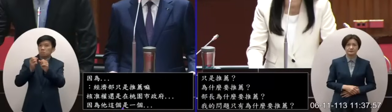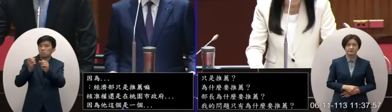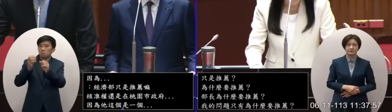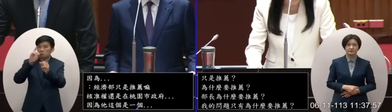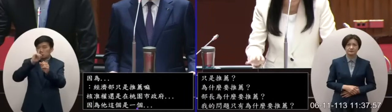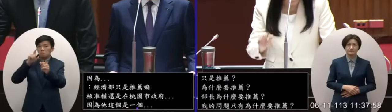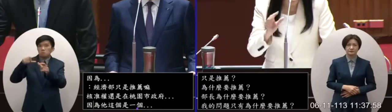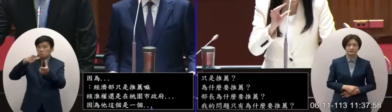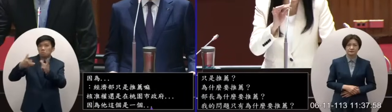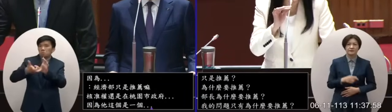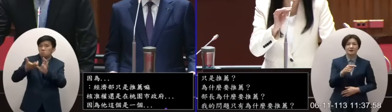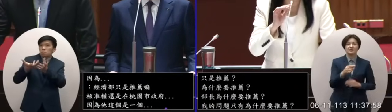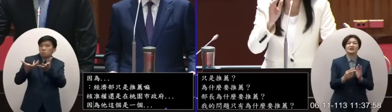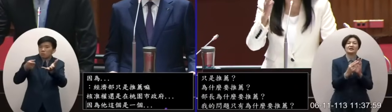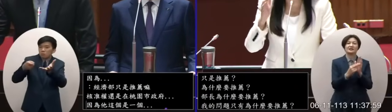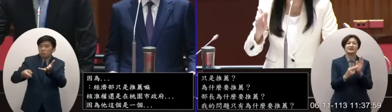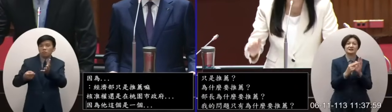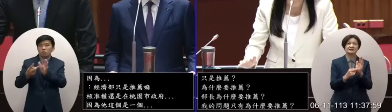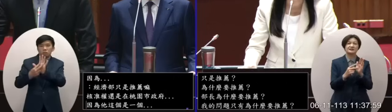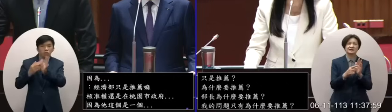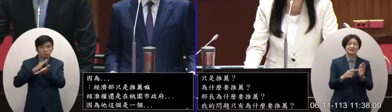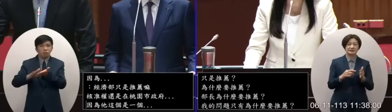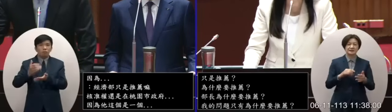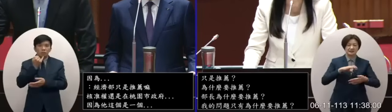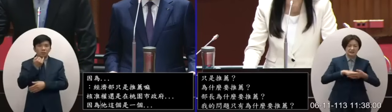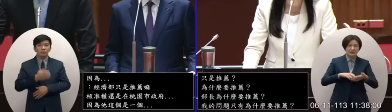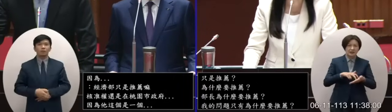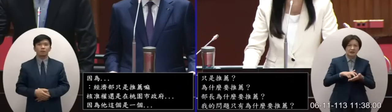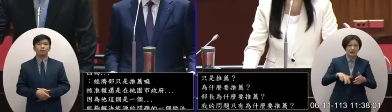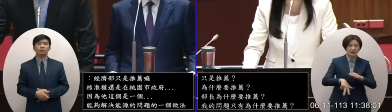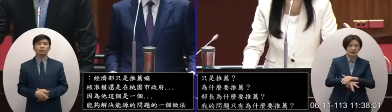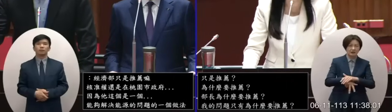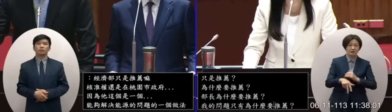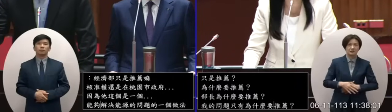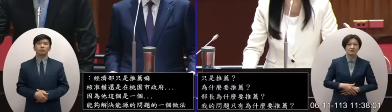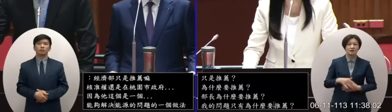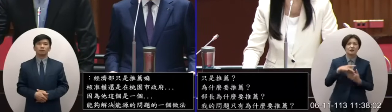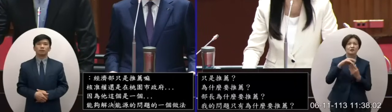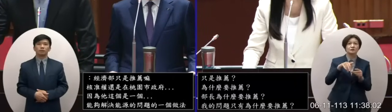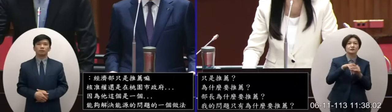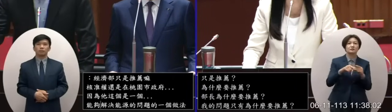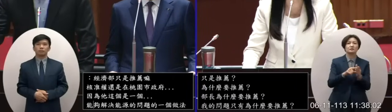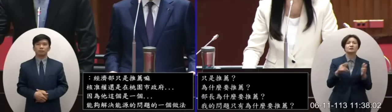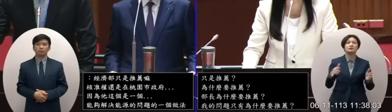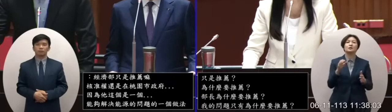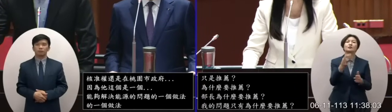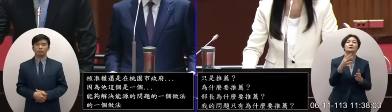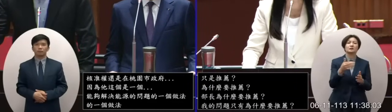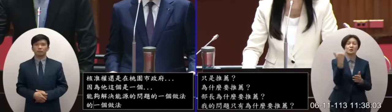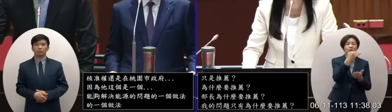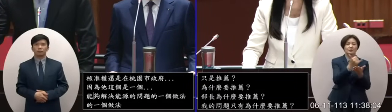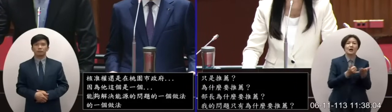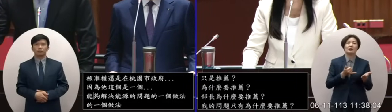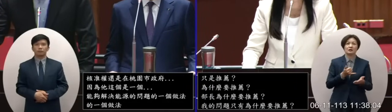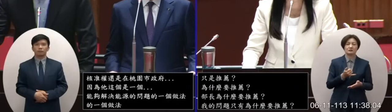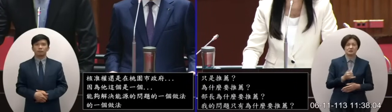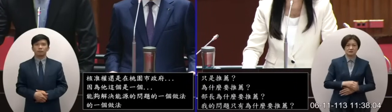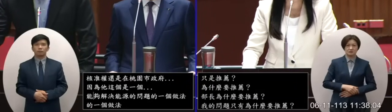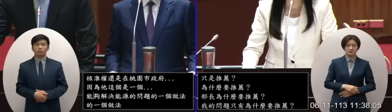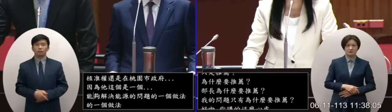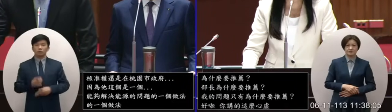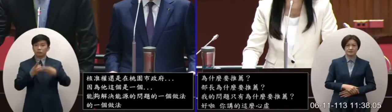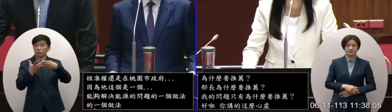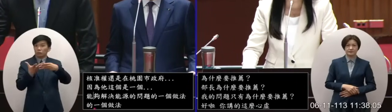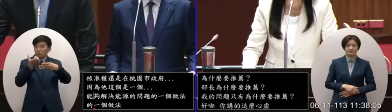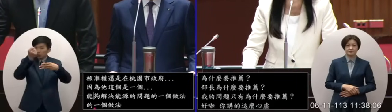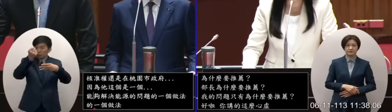的一个做法。 好了，你也讲得这么心虚那我再请教一下，既然这么好，在选举的时候为什么要撤回这个推荐函？为什么？ 因为主导权